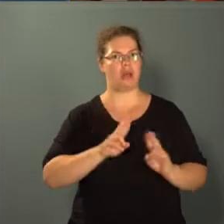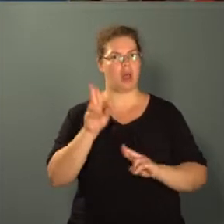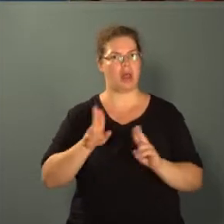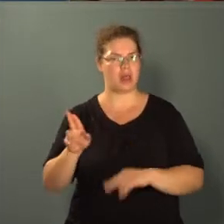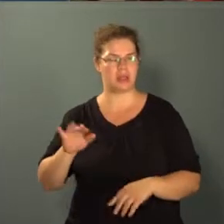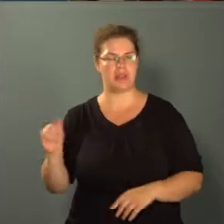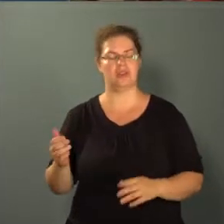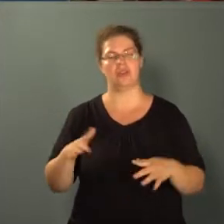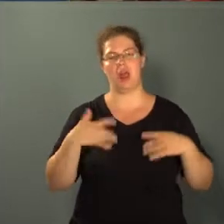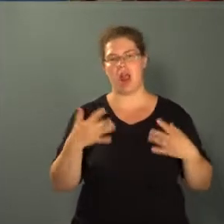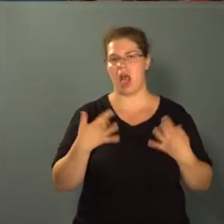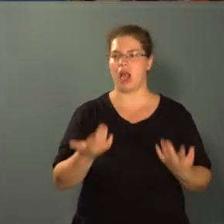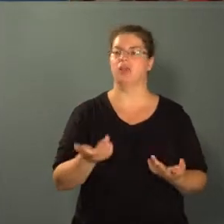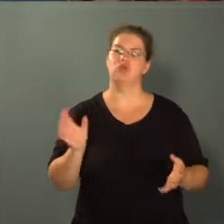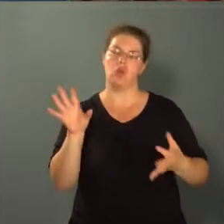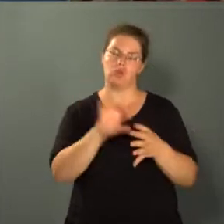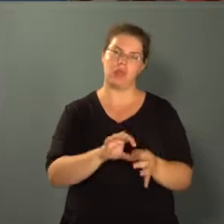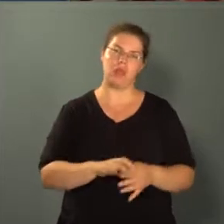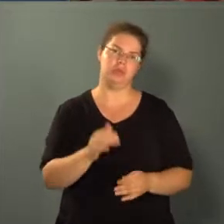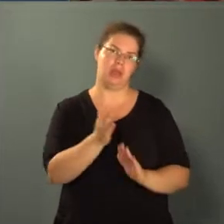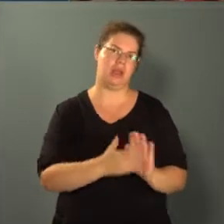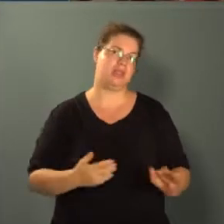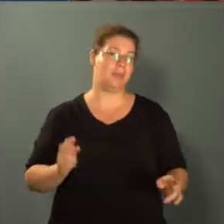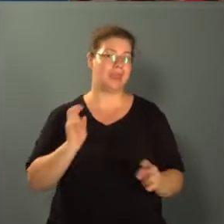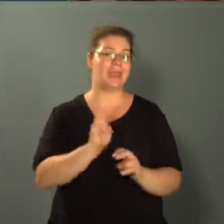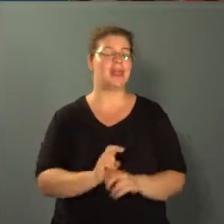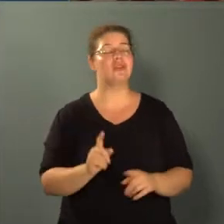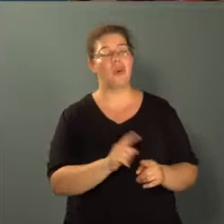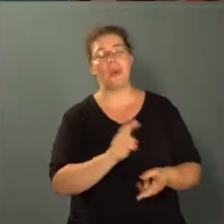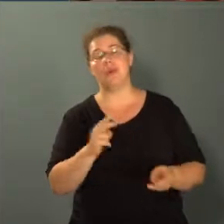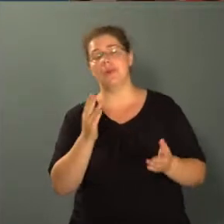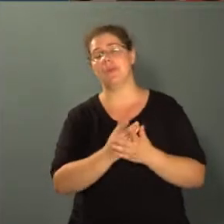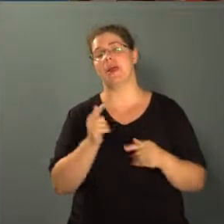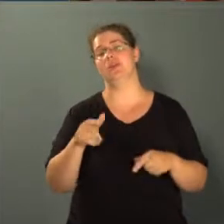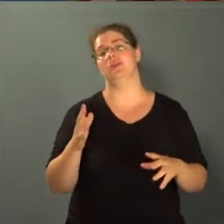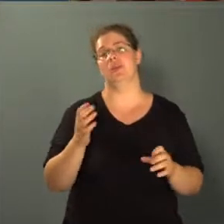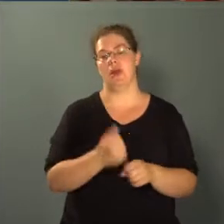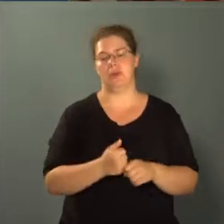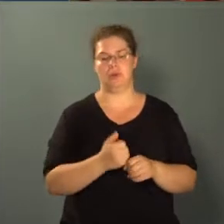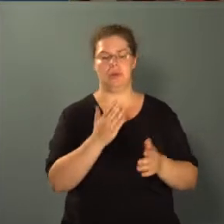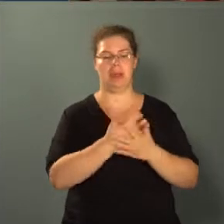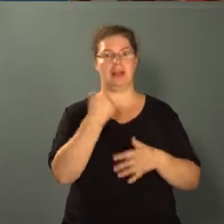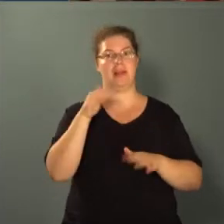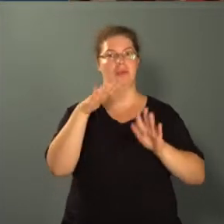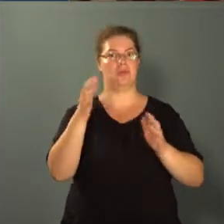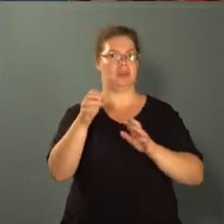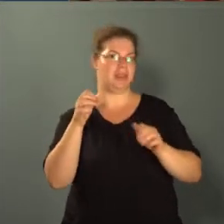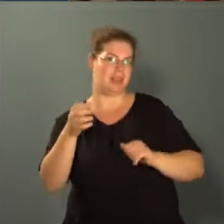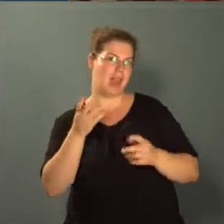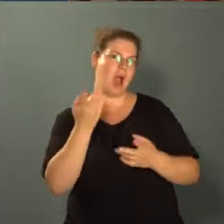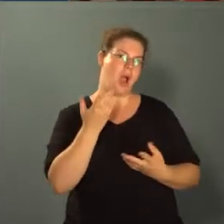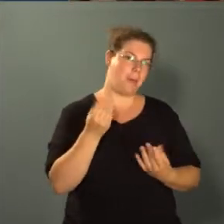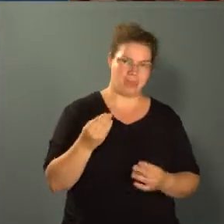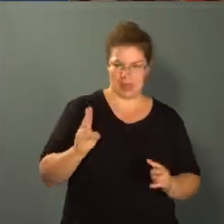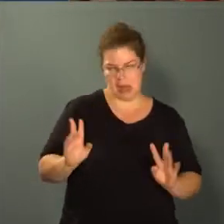és lelkesen csatlakoztak a kezdeményezéshez. Úgyhogy már ott tartunk, hogy szétszedtük a telefonfülkét, amennyire